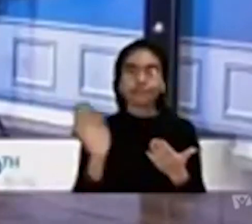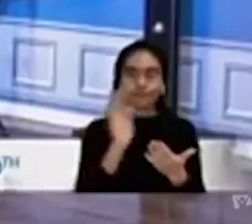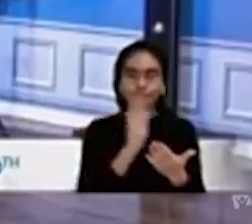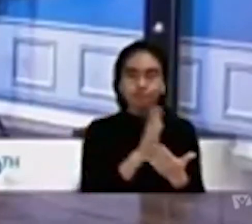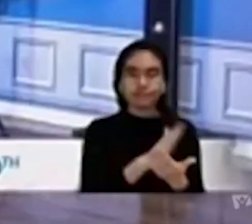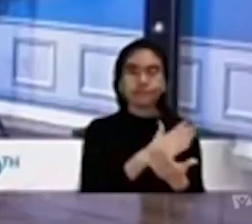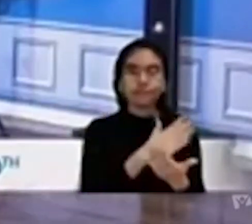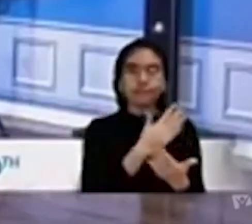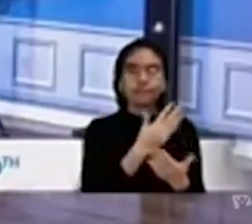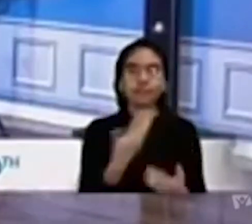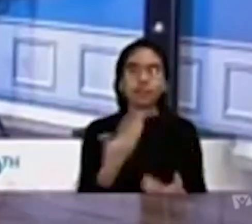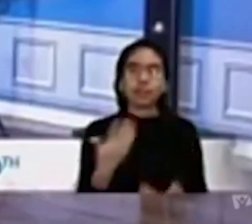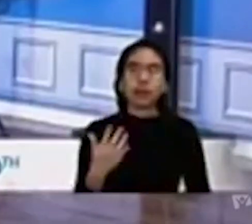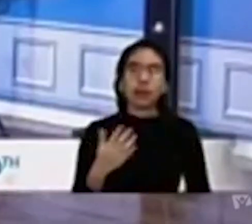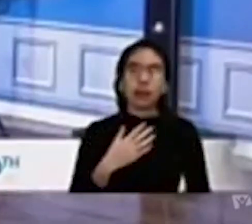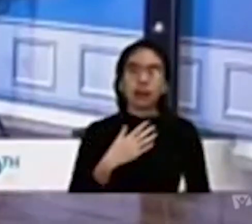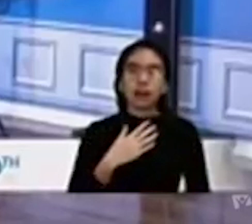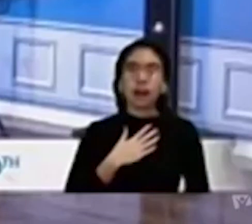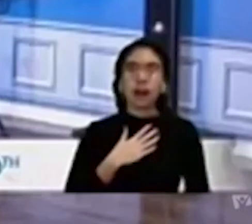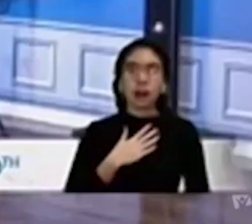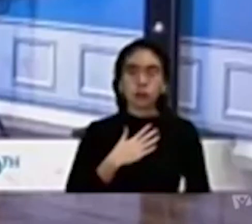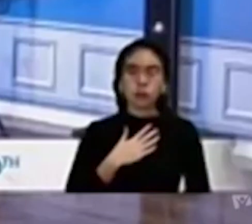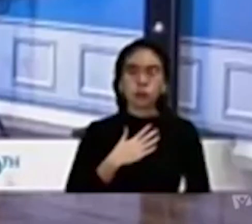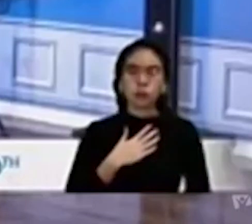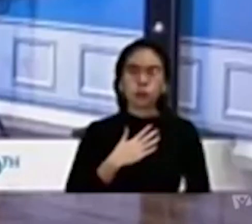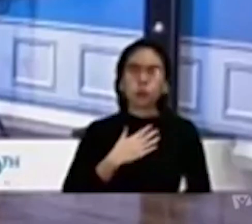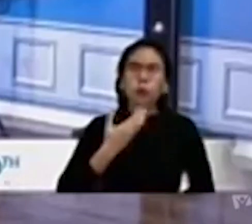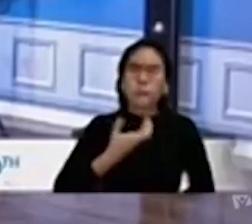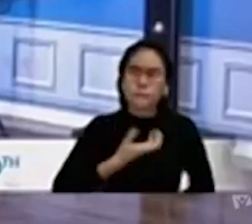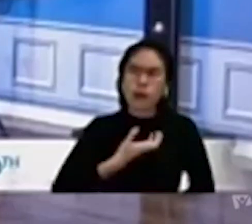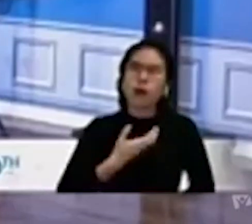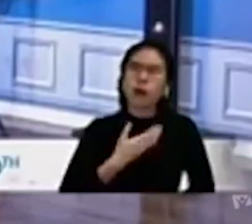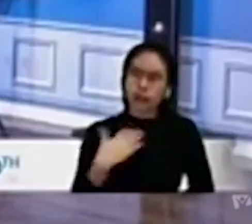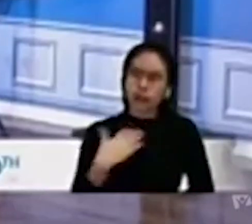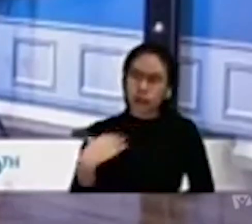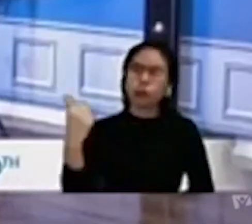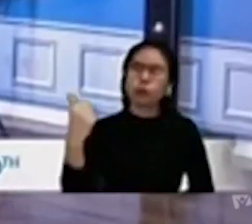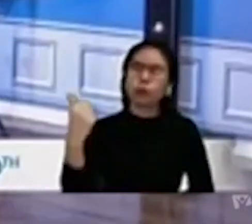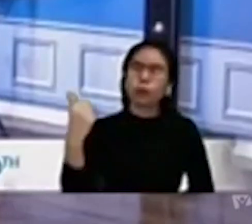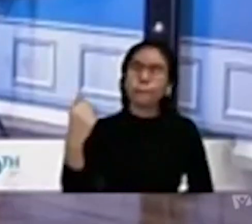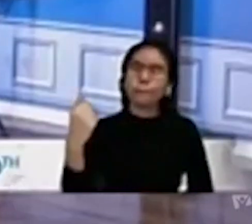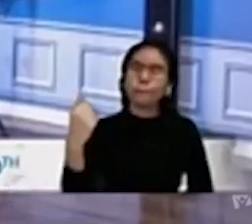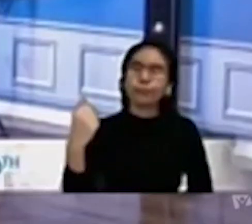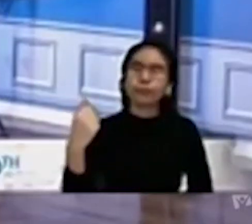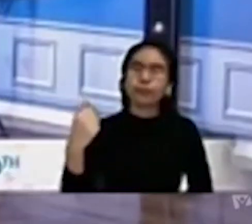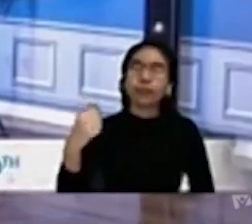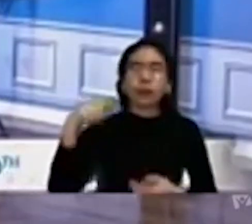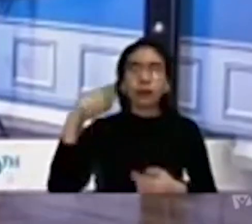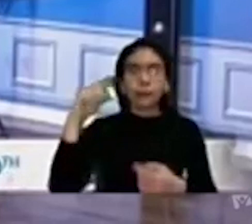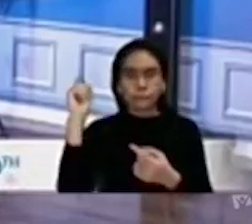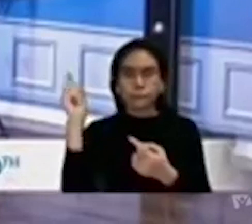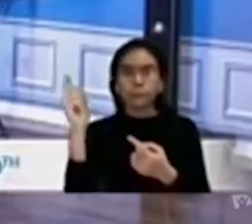Aku mau hidup Bagi